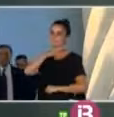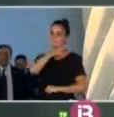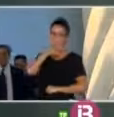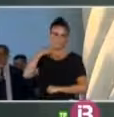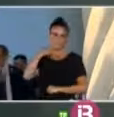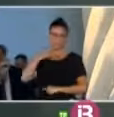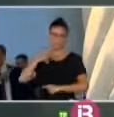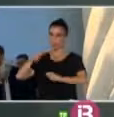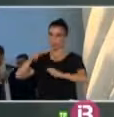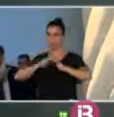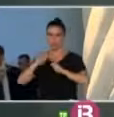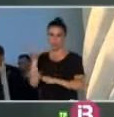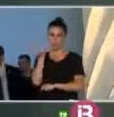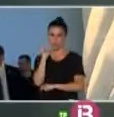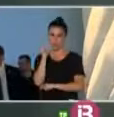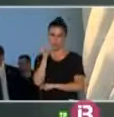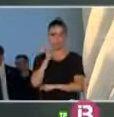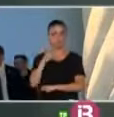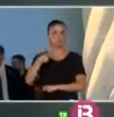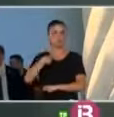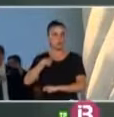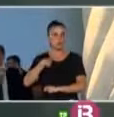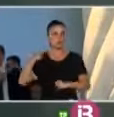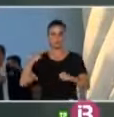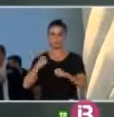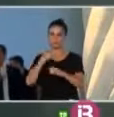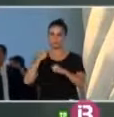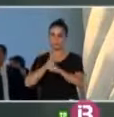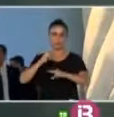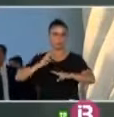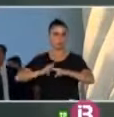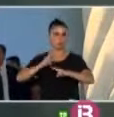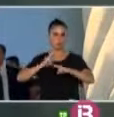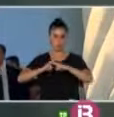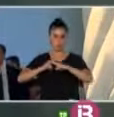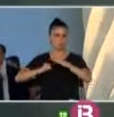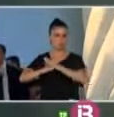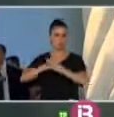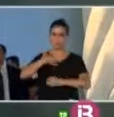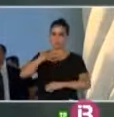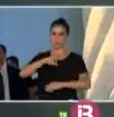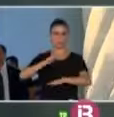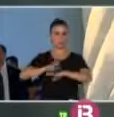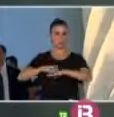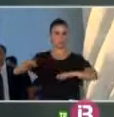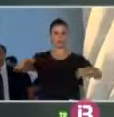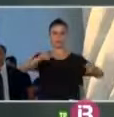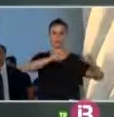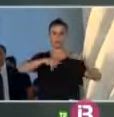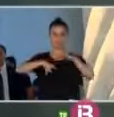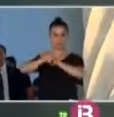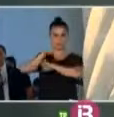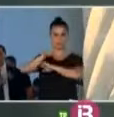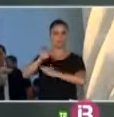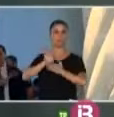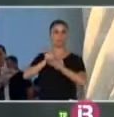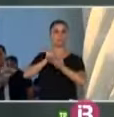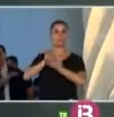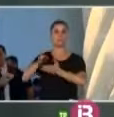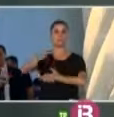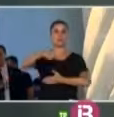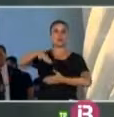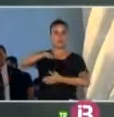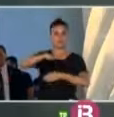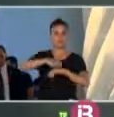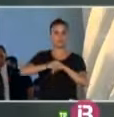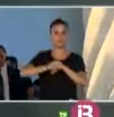defraudar-vos. Farem tot el que estigui al nostre abast per aquesta terra. Dedicarem al servei d'aquestes illes i de la seva